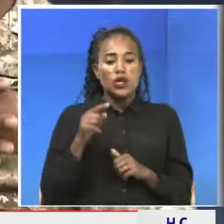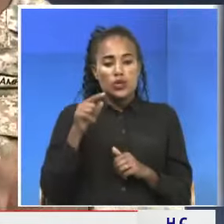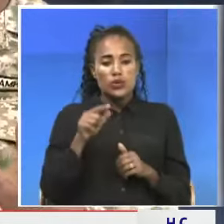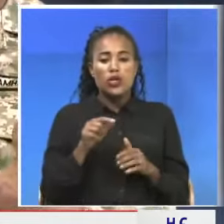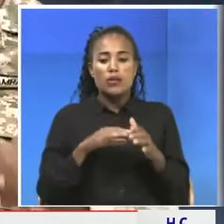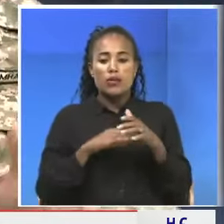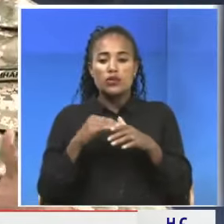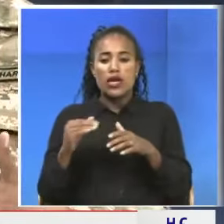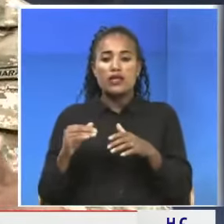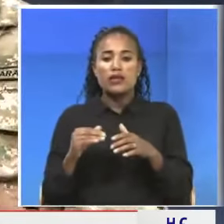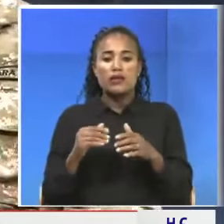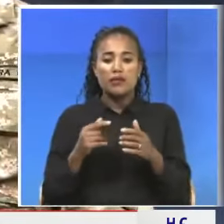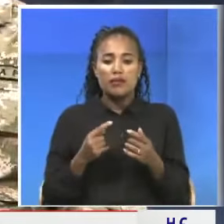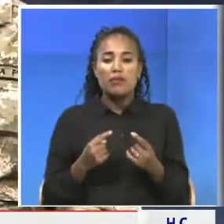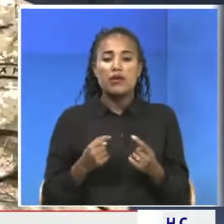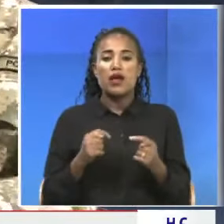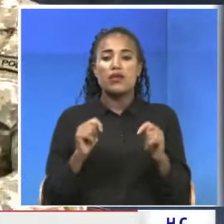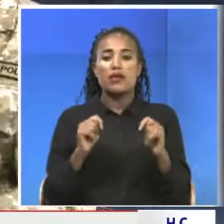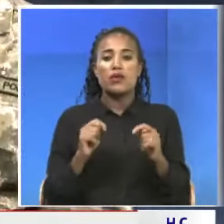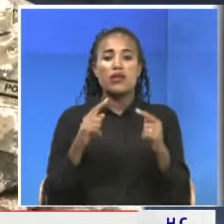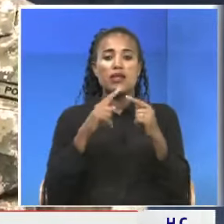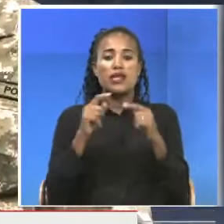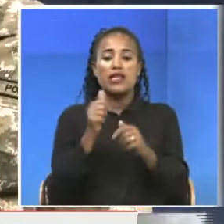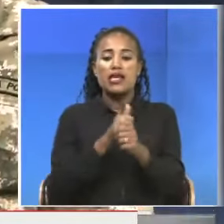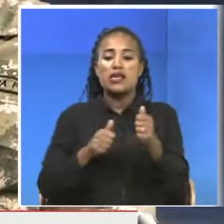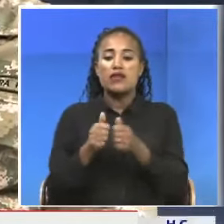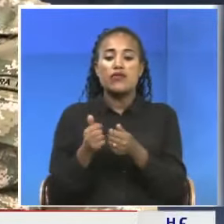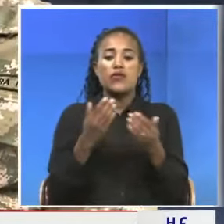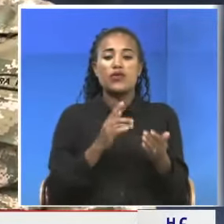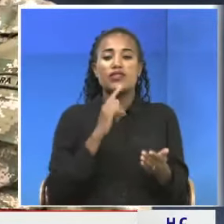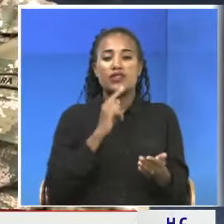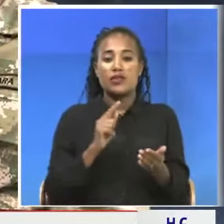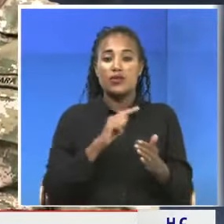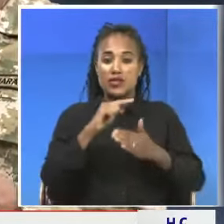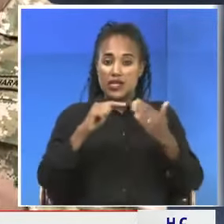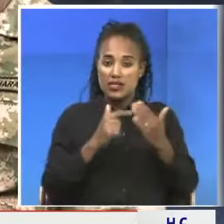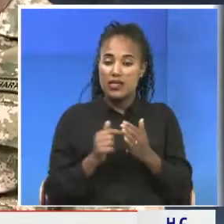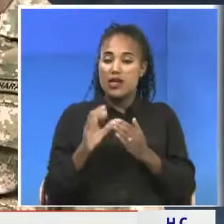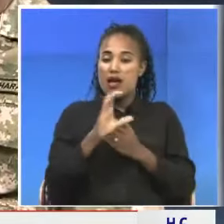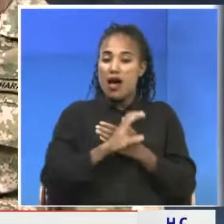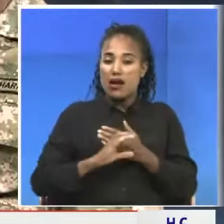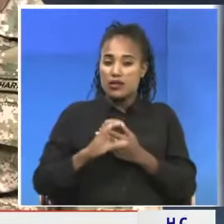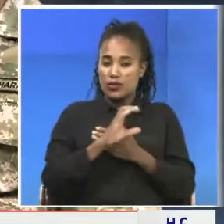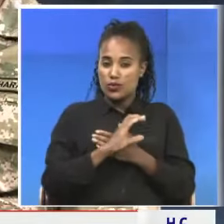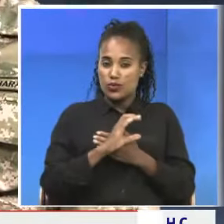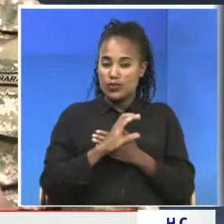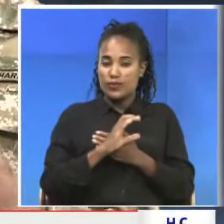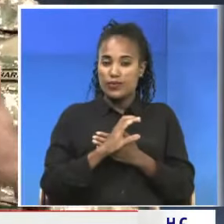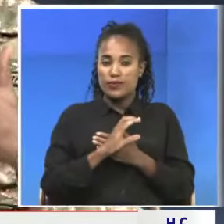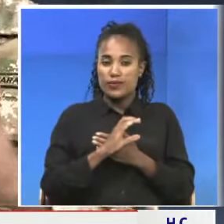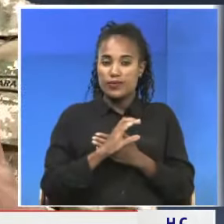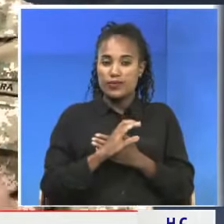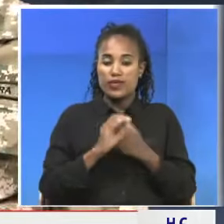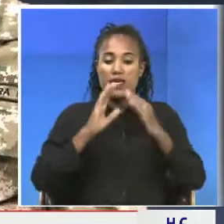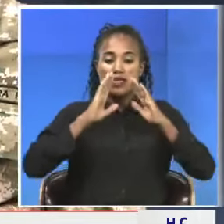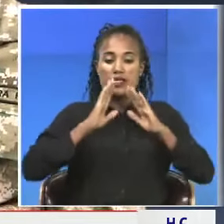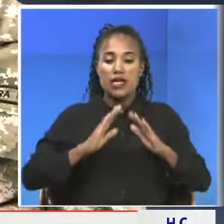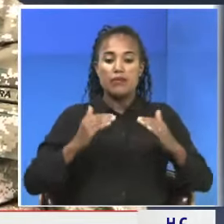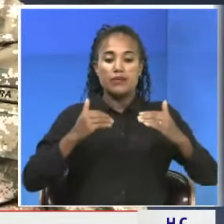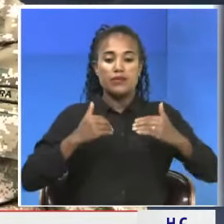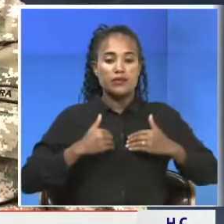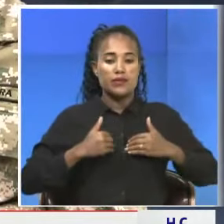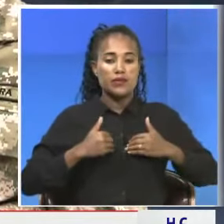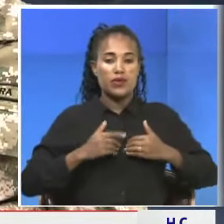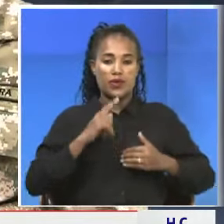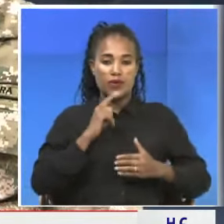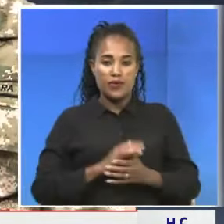እሱ ለማውጣት የሚቃቅተውን ለጠላት አሳልፎ እየሰጠው ነው። ስለዚህ አገሪቱ ሰላም ስትሆን